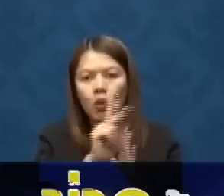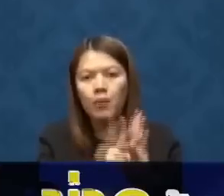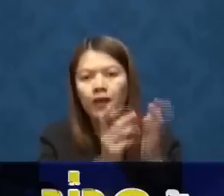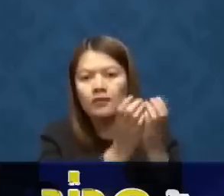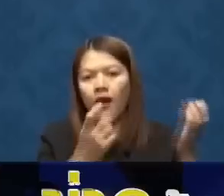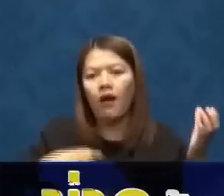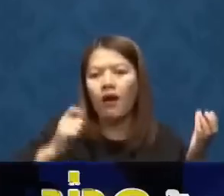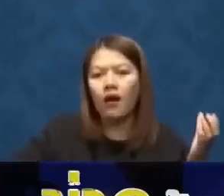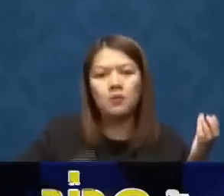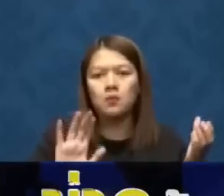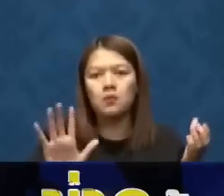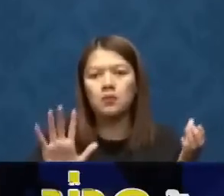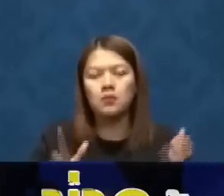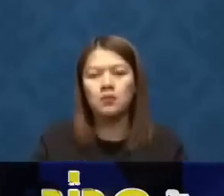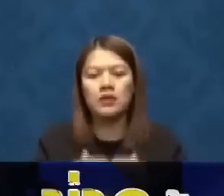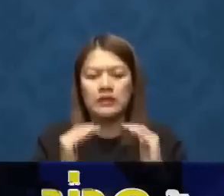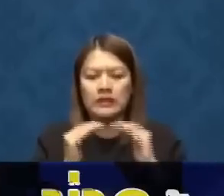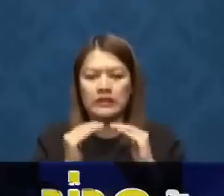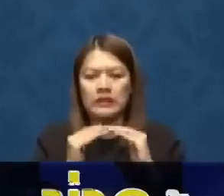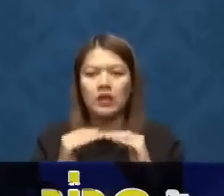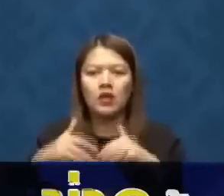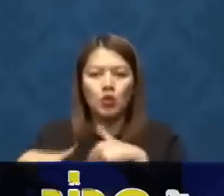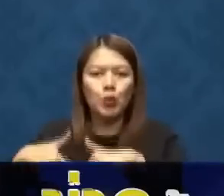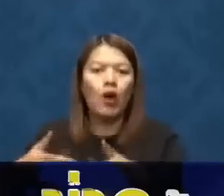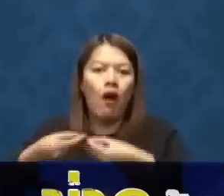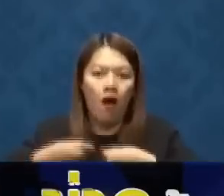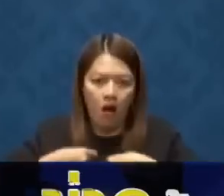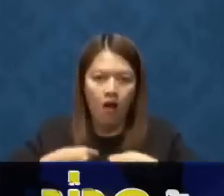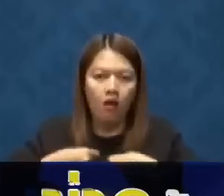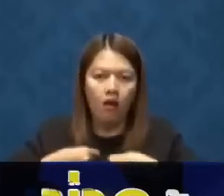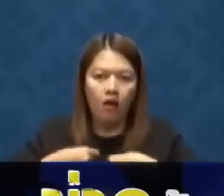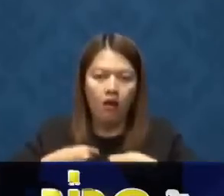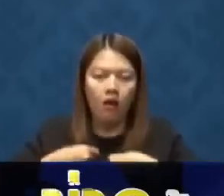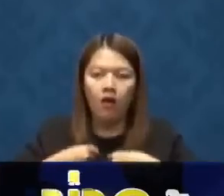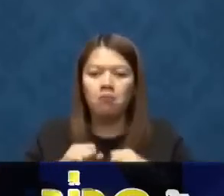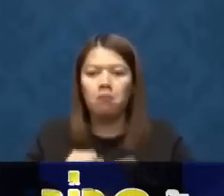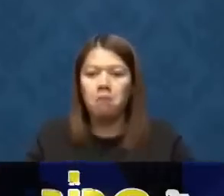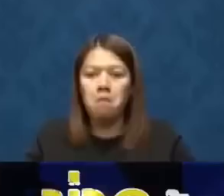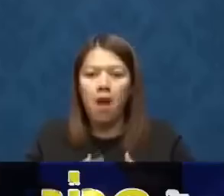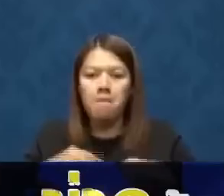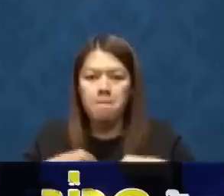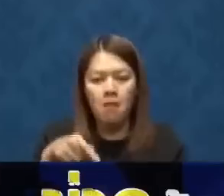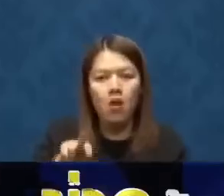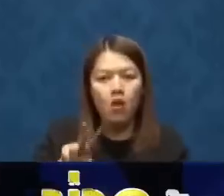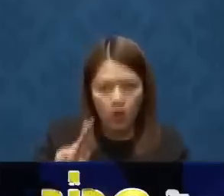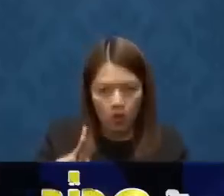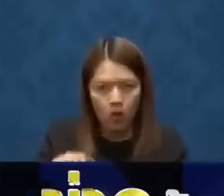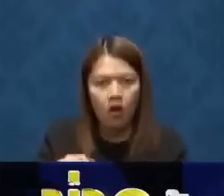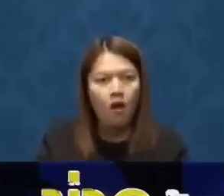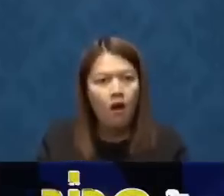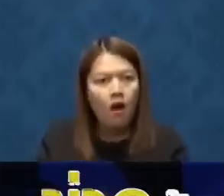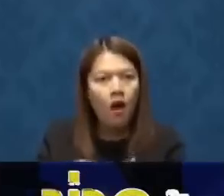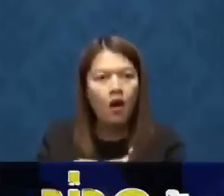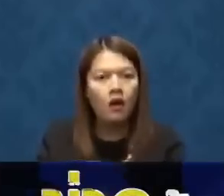ายังไม่มีการรับทราบอะไรเกี่ยวกับการยื่นหนังสือในการประชุมเราก็ดำเนินการต่อไปนะคุณจุลพันธ์ก็ตอบว่